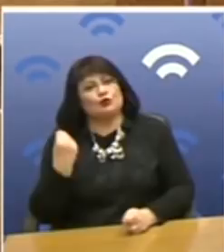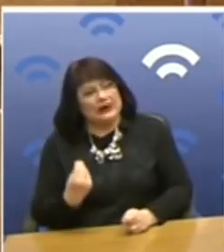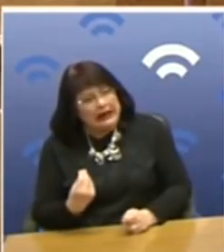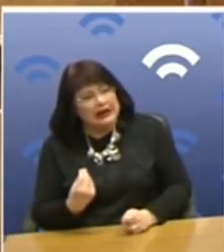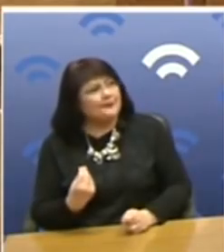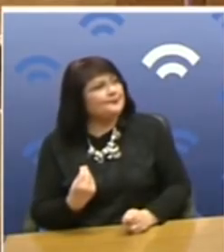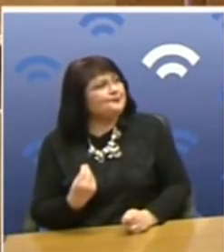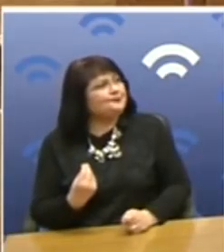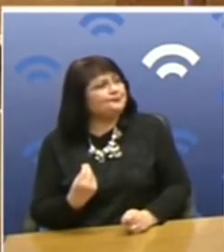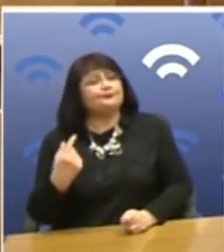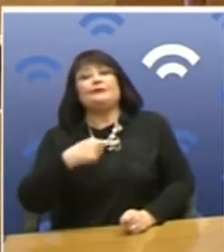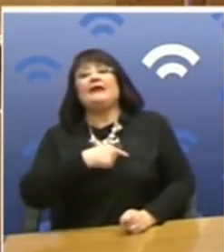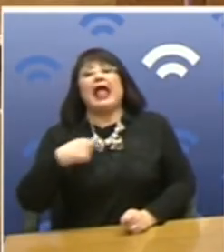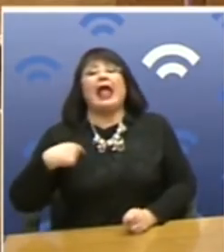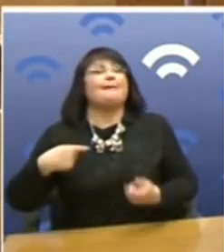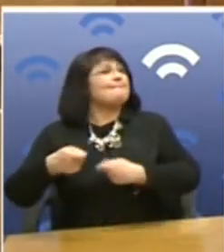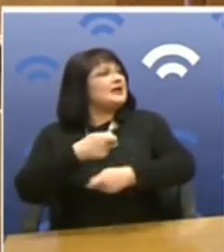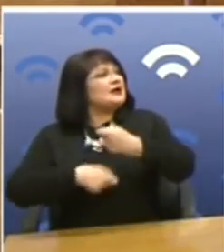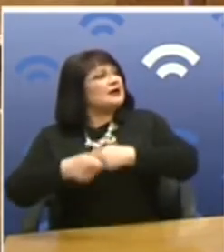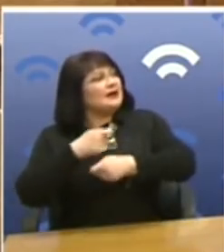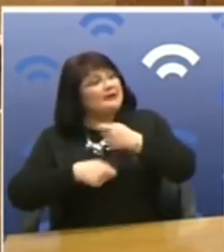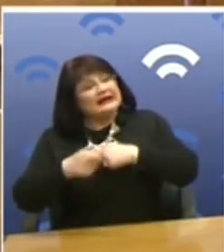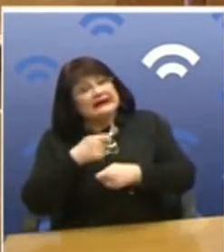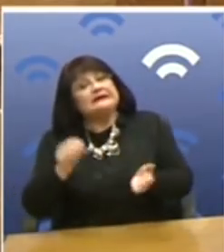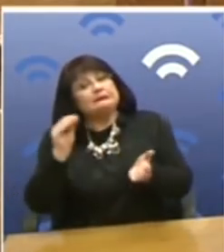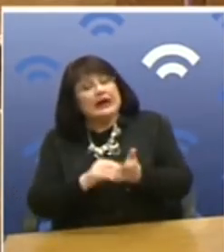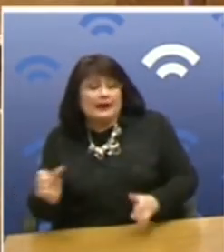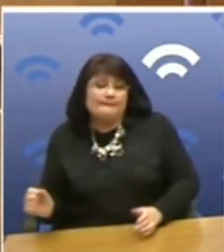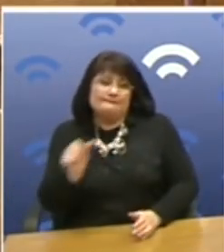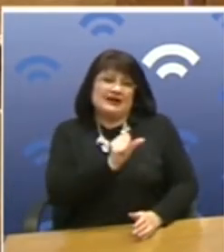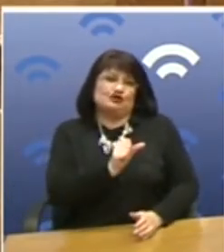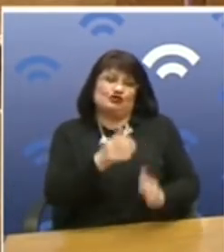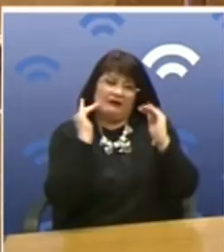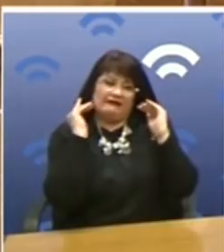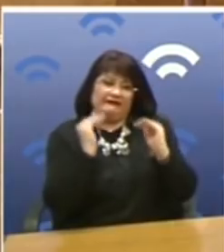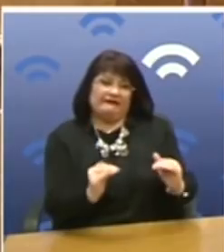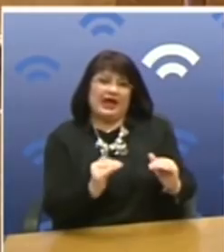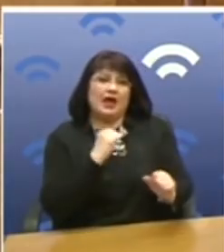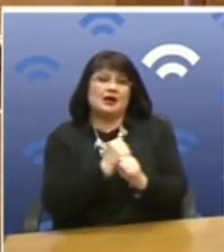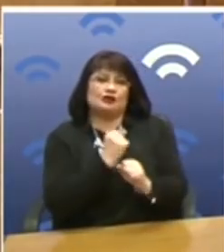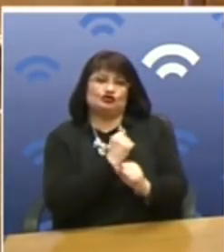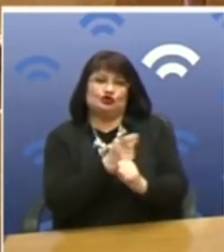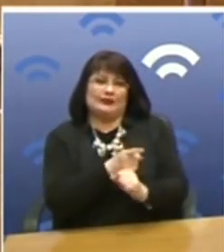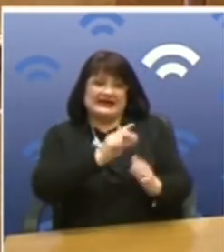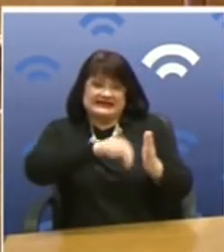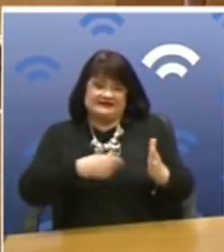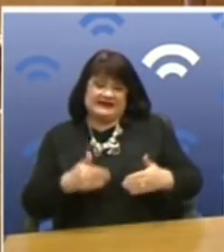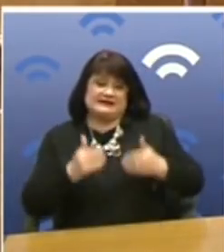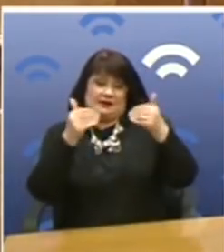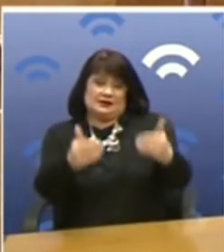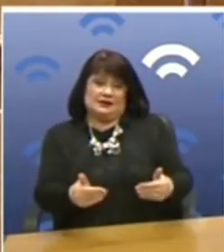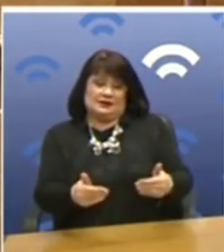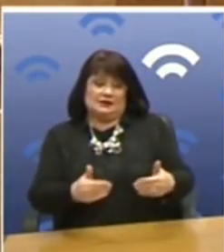οι επιχειρηματίες υποχρεώνονται να ξαναπάρουν πίσω στη δουλειά τους ίδιους εργαζόμενους που ανεστάλλει η σύμβαση για